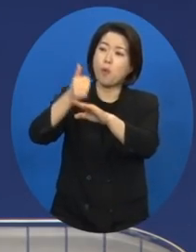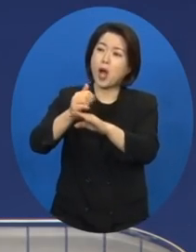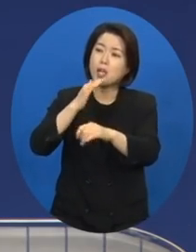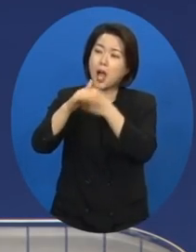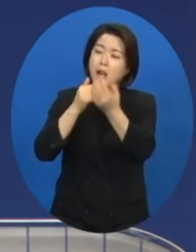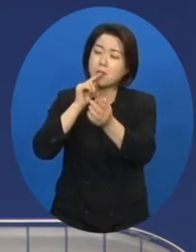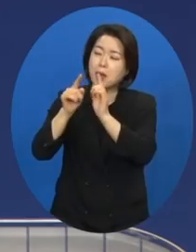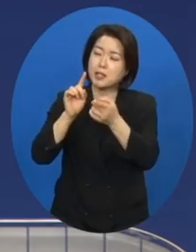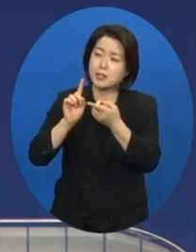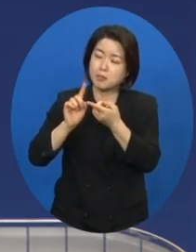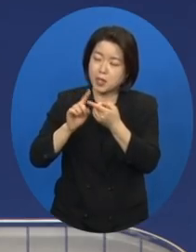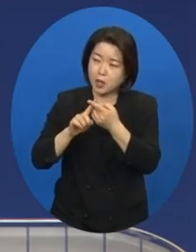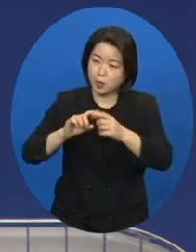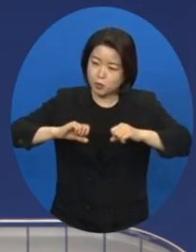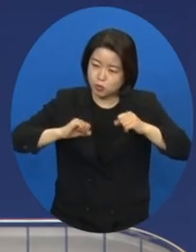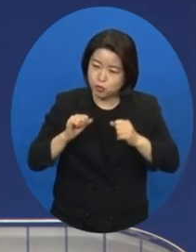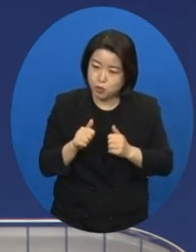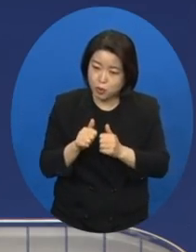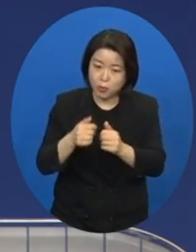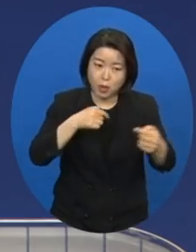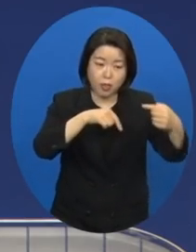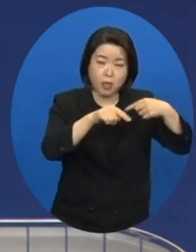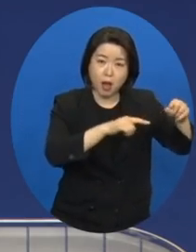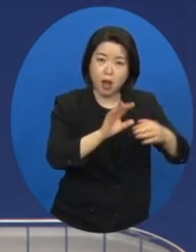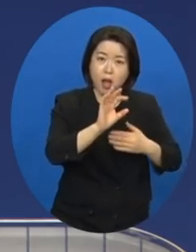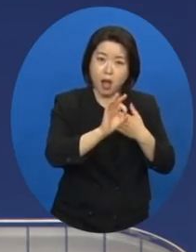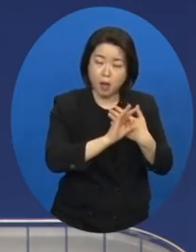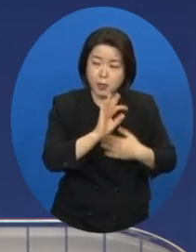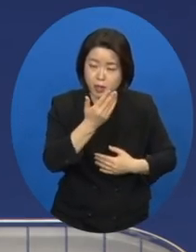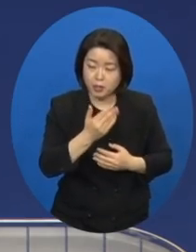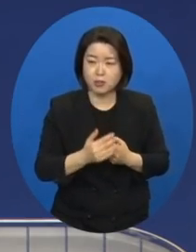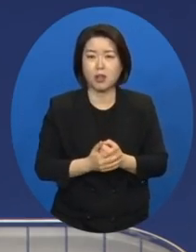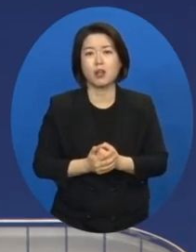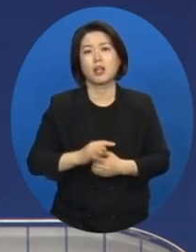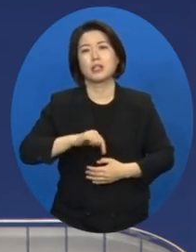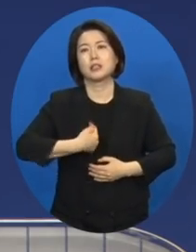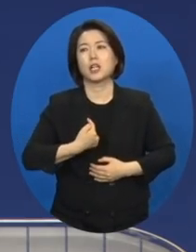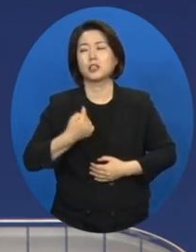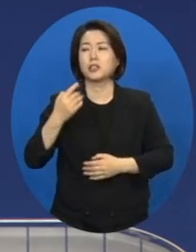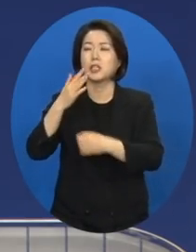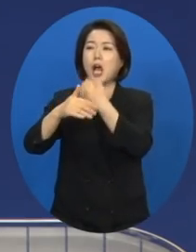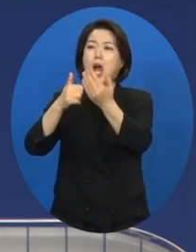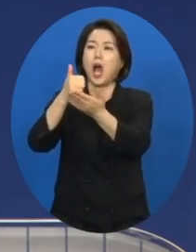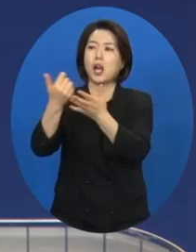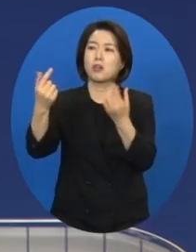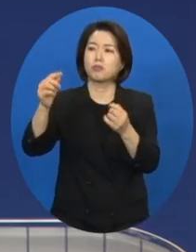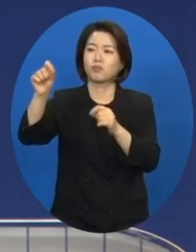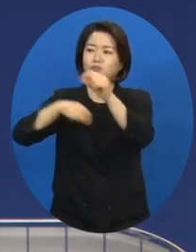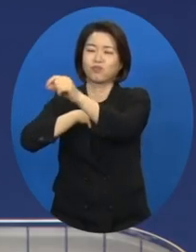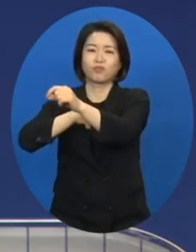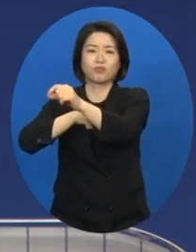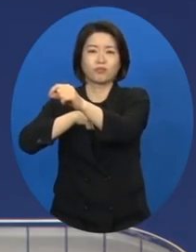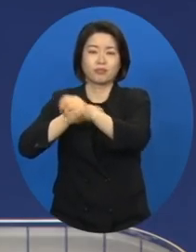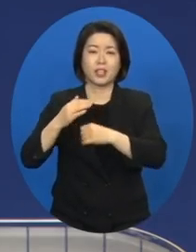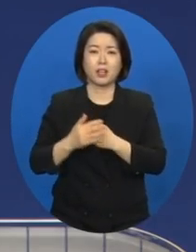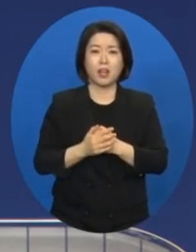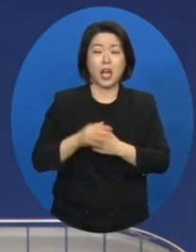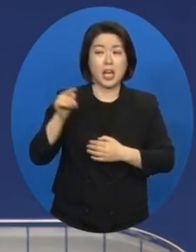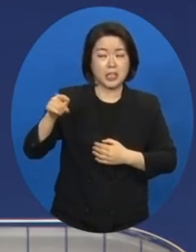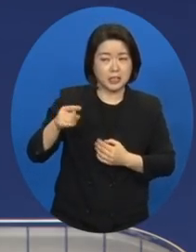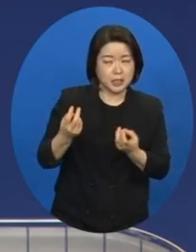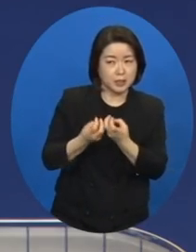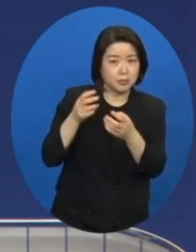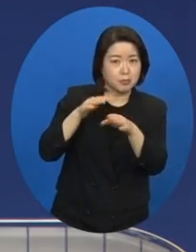운영하는 것인데 어떻게 한 겁니까? 자신이 그 하나님 자리를 대체한 거예요. 두려우니까. 그런데 그렇게 한 방식이